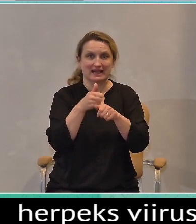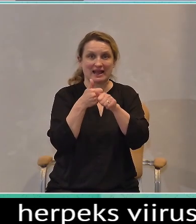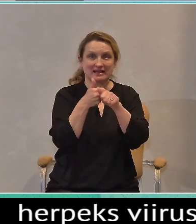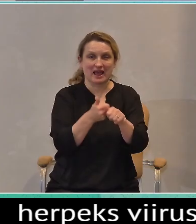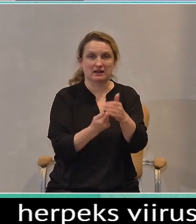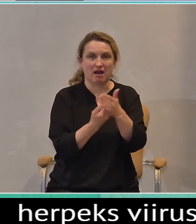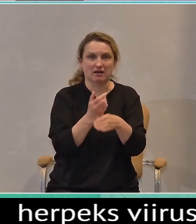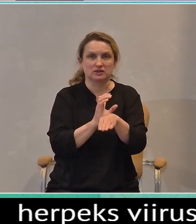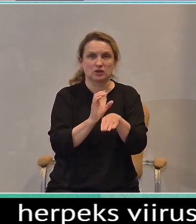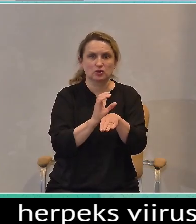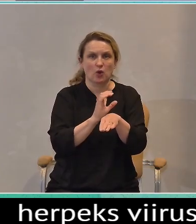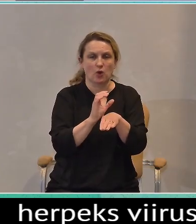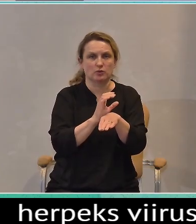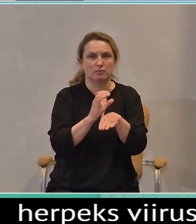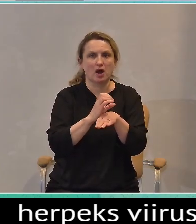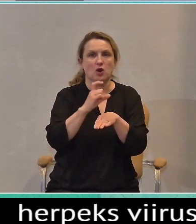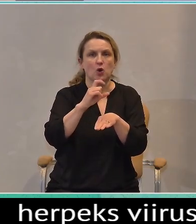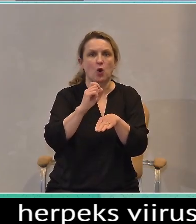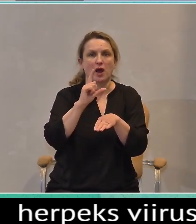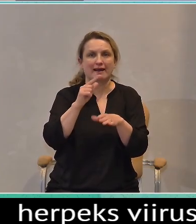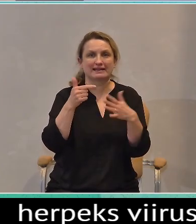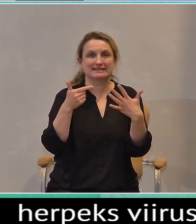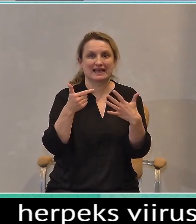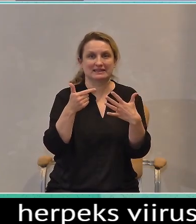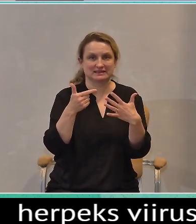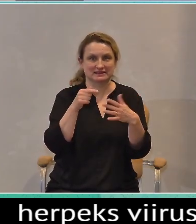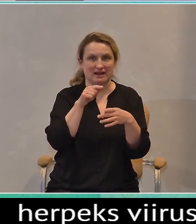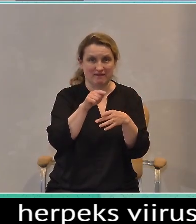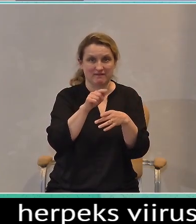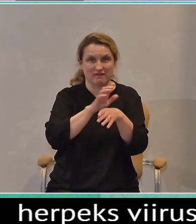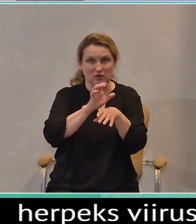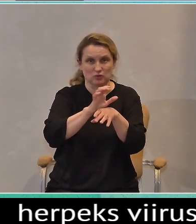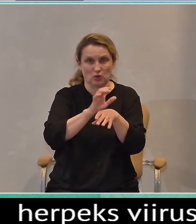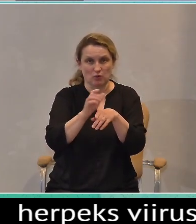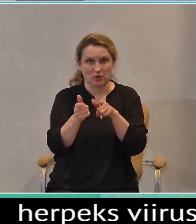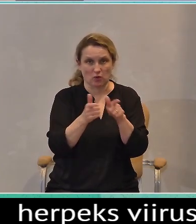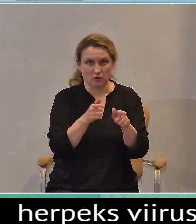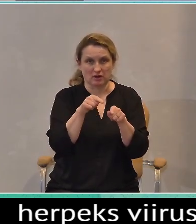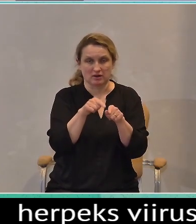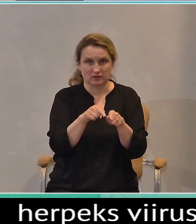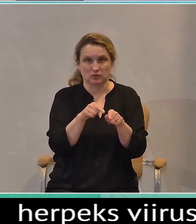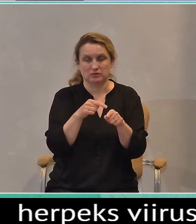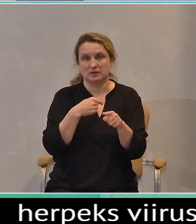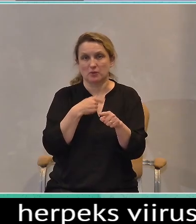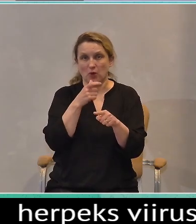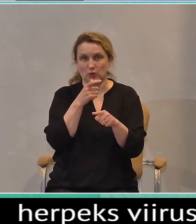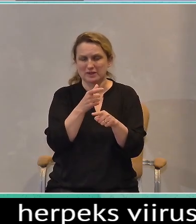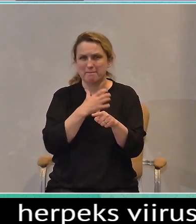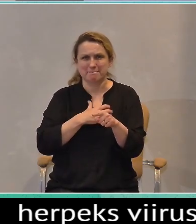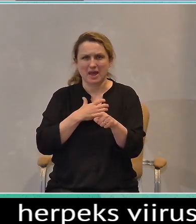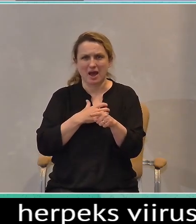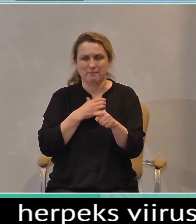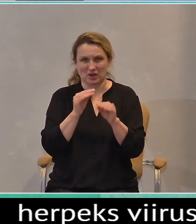korralikult kollagen 7 valku. Ja nagu ma juba mainisin, on tema siis peamine koostisosa